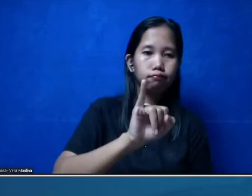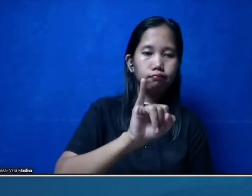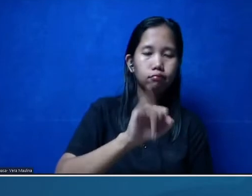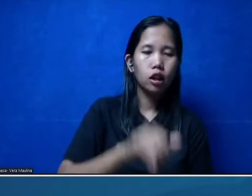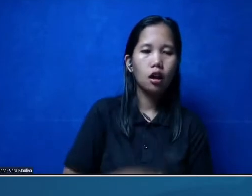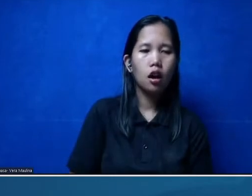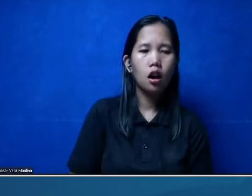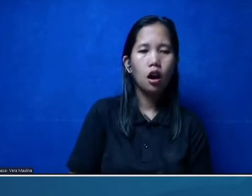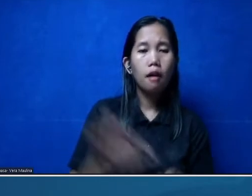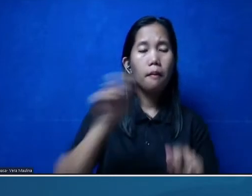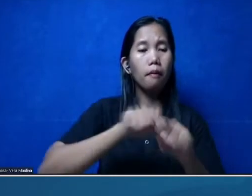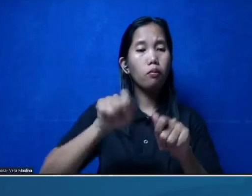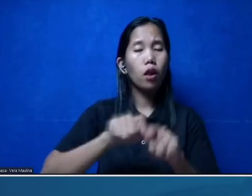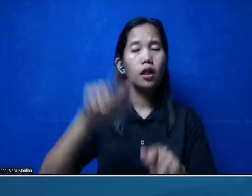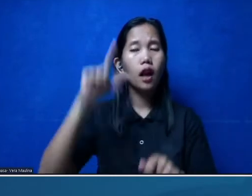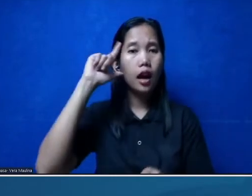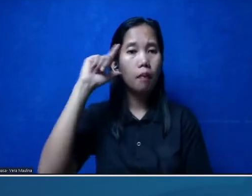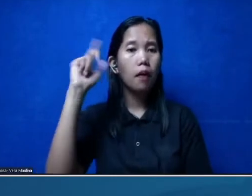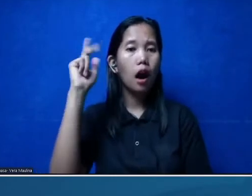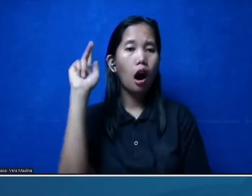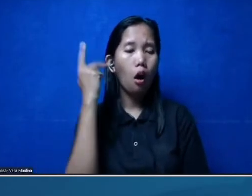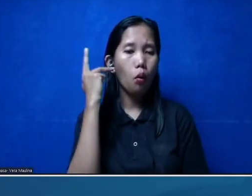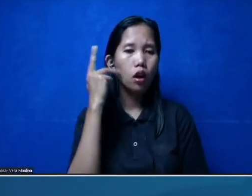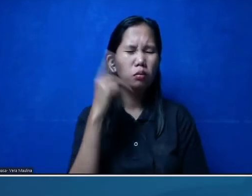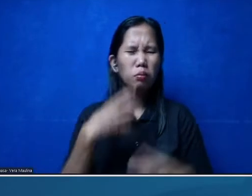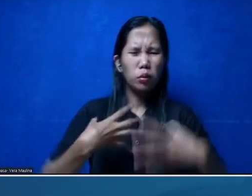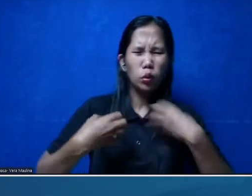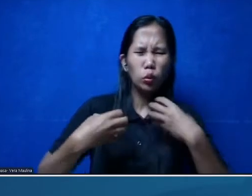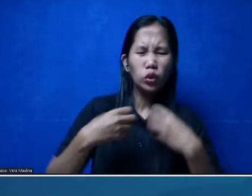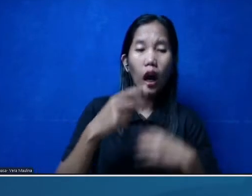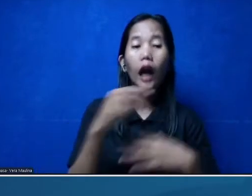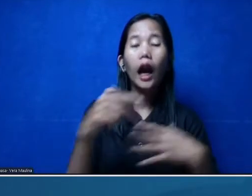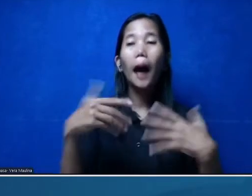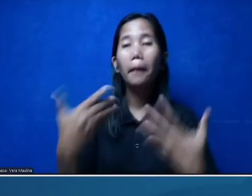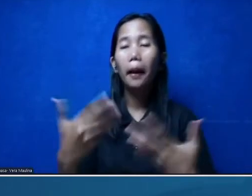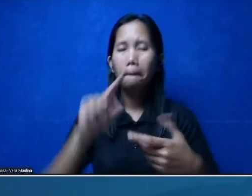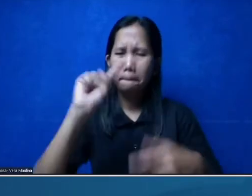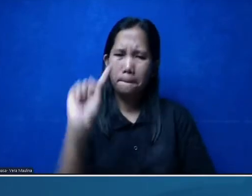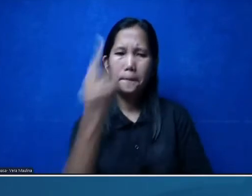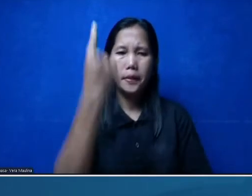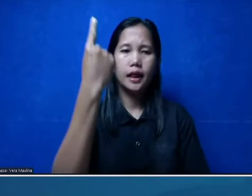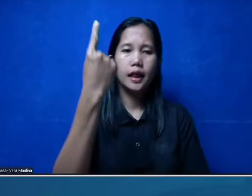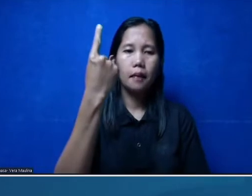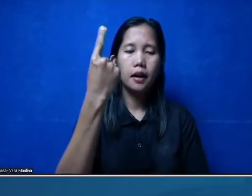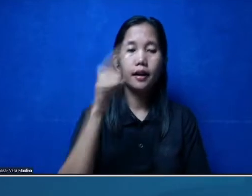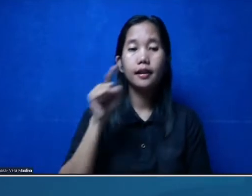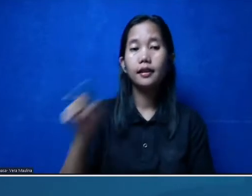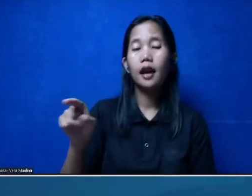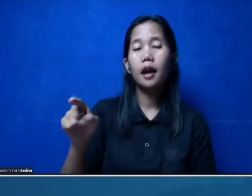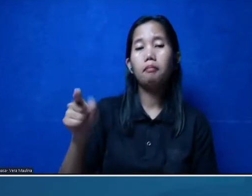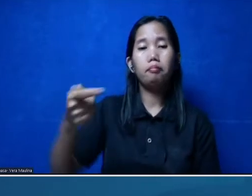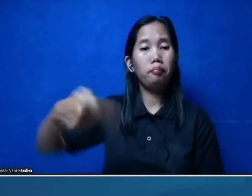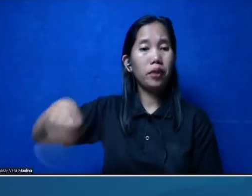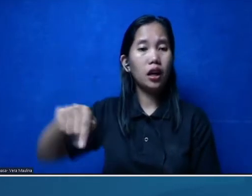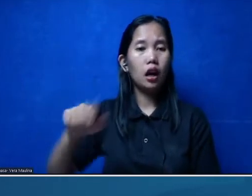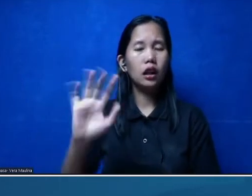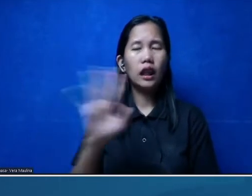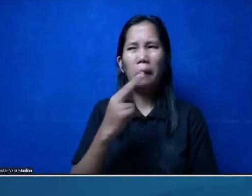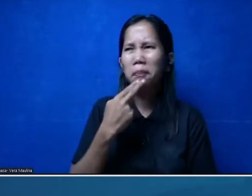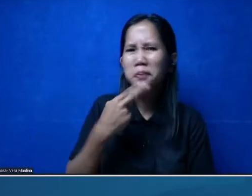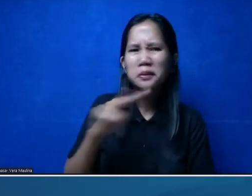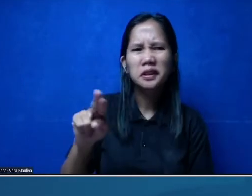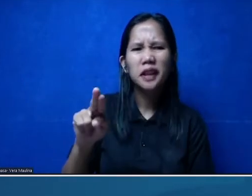di hati mereka tidak percaya kepada firman Allah jadi ah Hai ini tidak percaya dengan